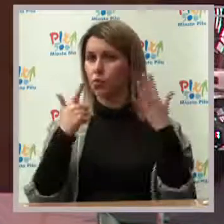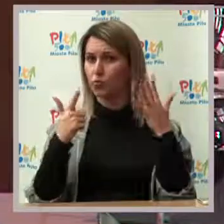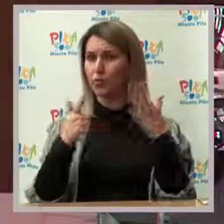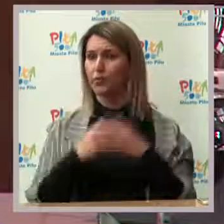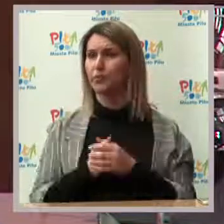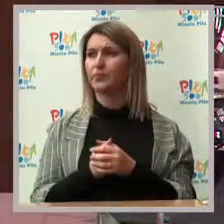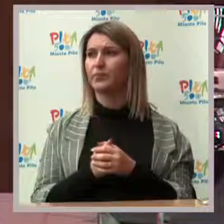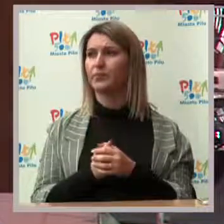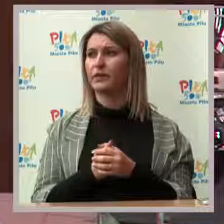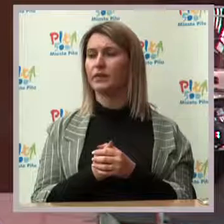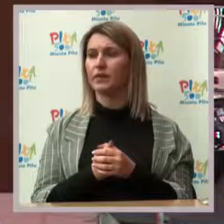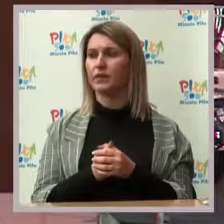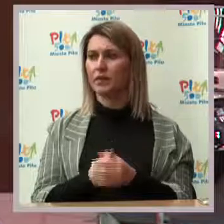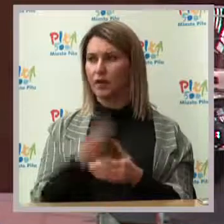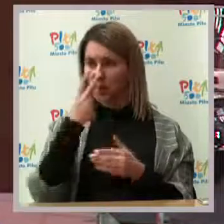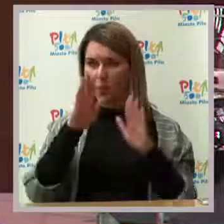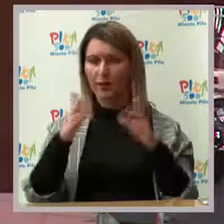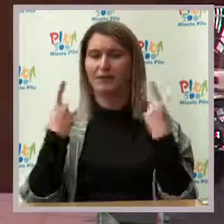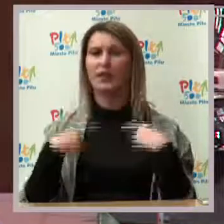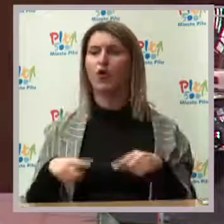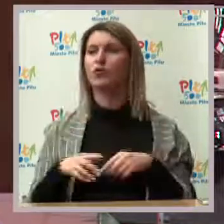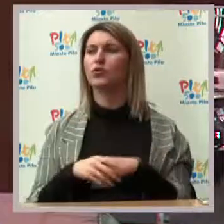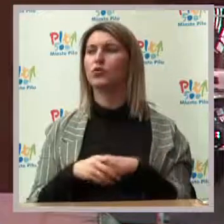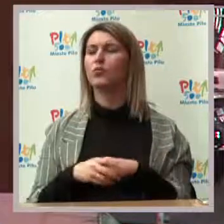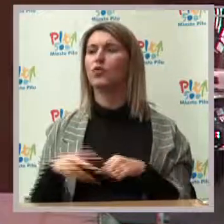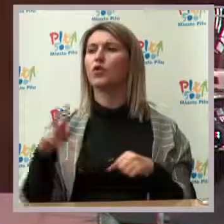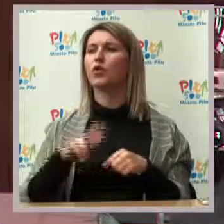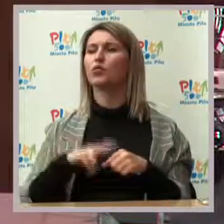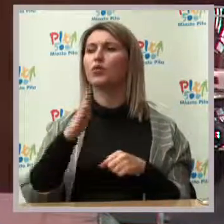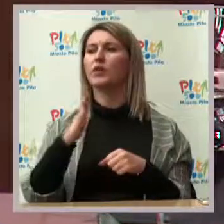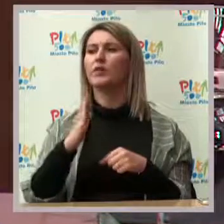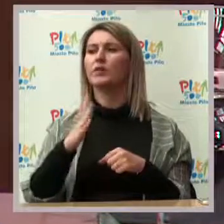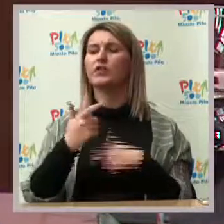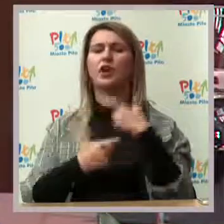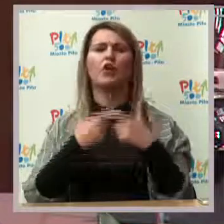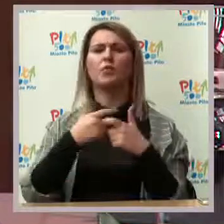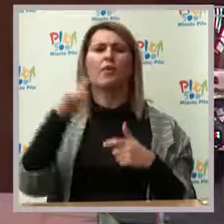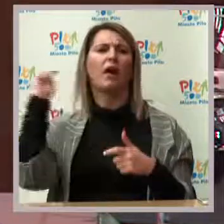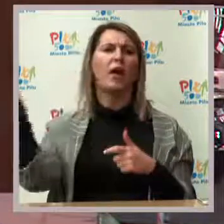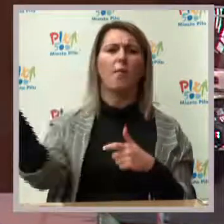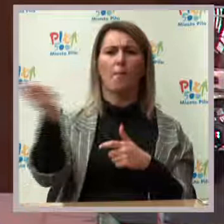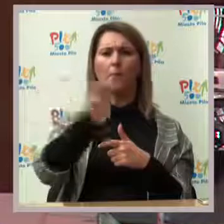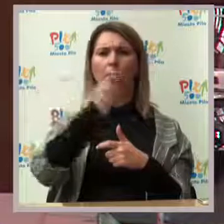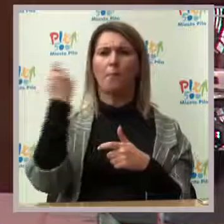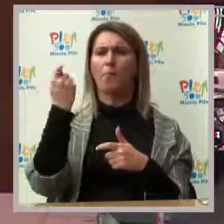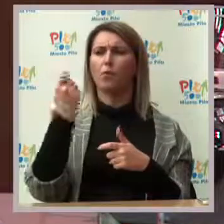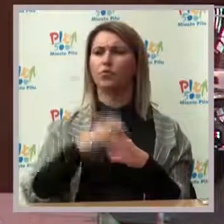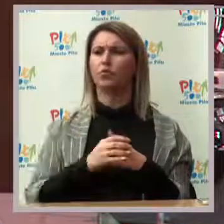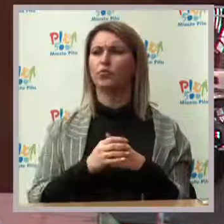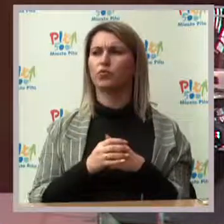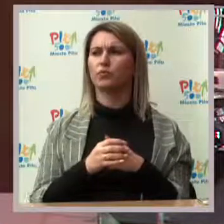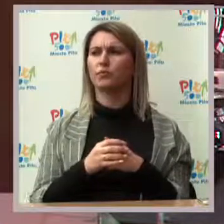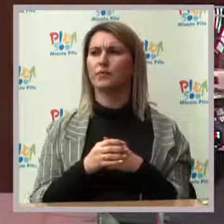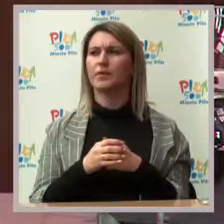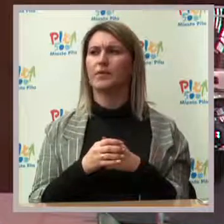W sprawie wskazania osoby do dokonywania niektórych czynności dotyczących podróży służbowych w stosunku do przewodniczącego